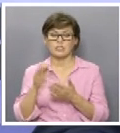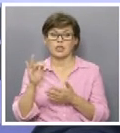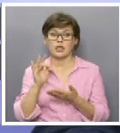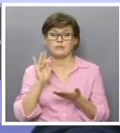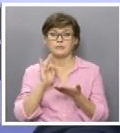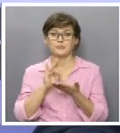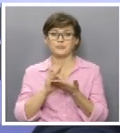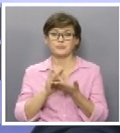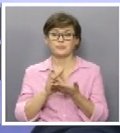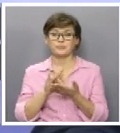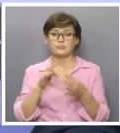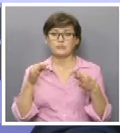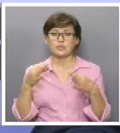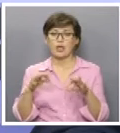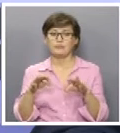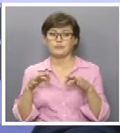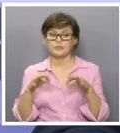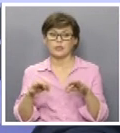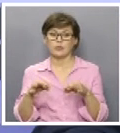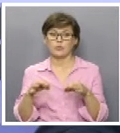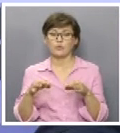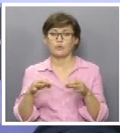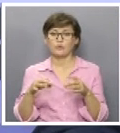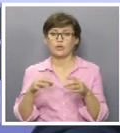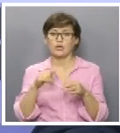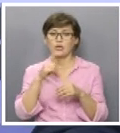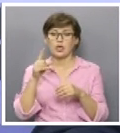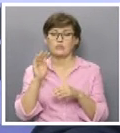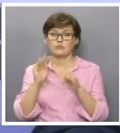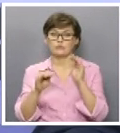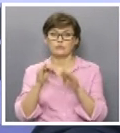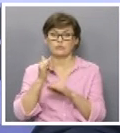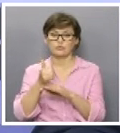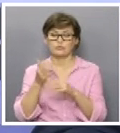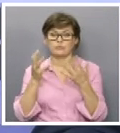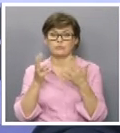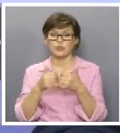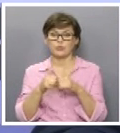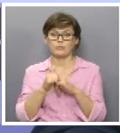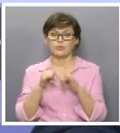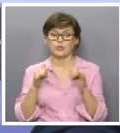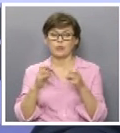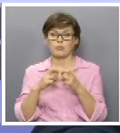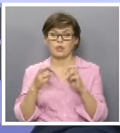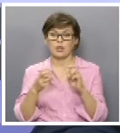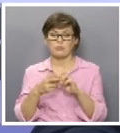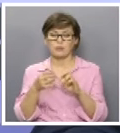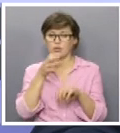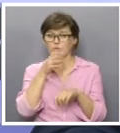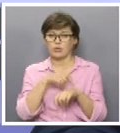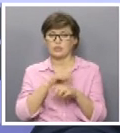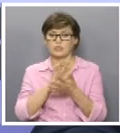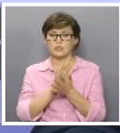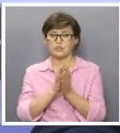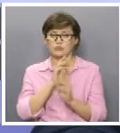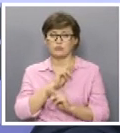қаламызда осы авто көліктерге газ құю бекеттерінің санын да көбейту мәселесімен біз қазіргі таңда тығыз